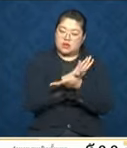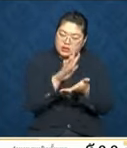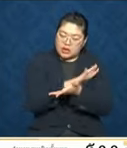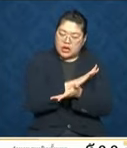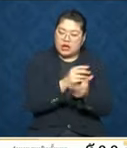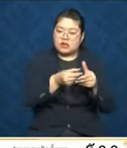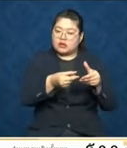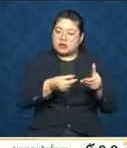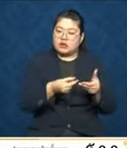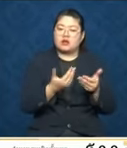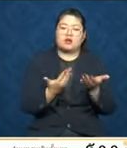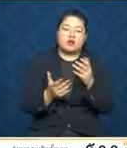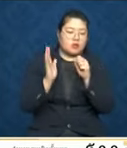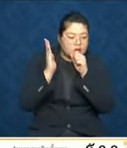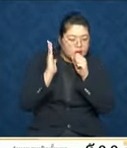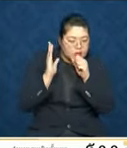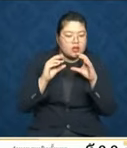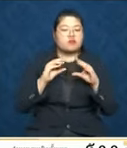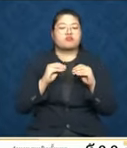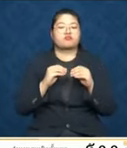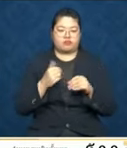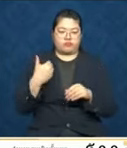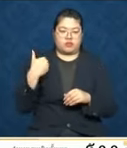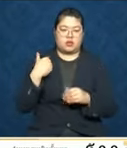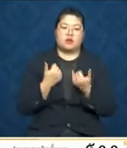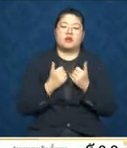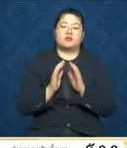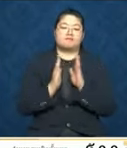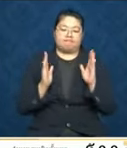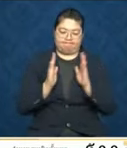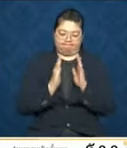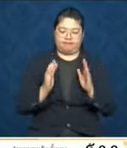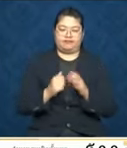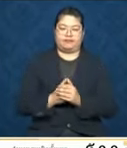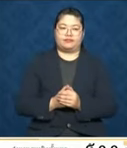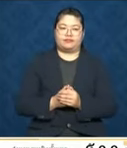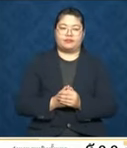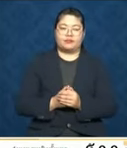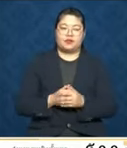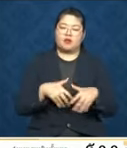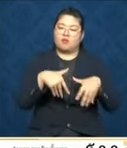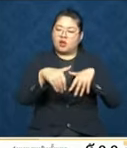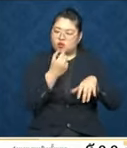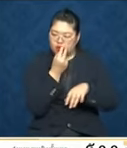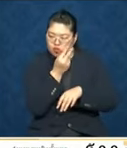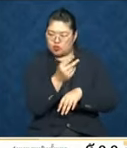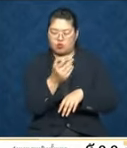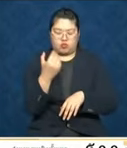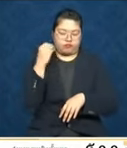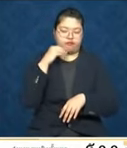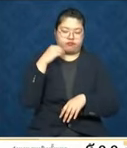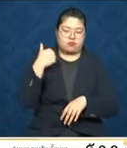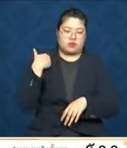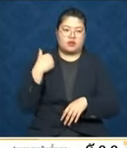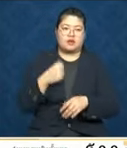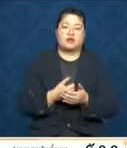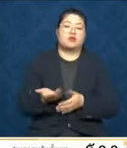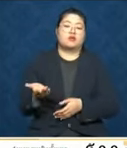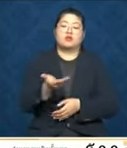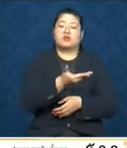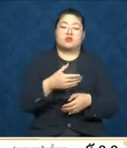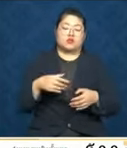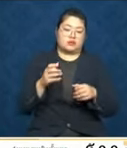หรือโดยการชี้แจงในที่ประชุมครับต้องขอบคุณท่านสมาชิกจริงๆครับประชาชนก็ติดตามมากครับในการที่ท่านสมา